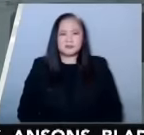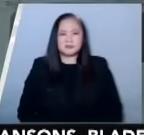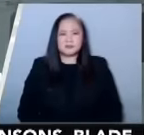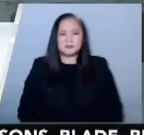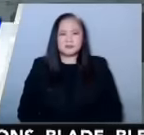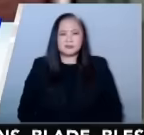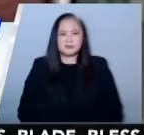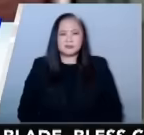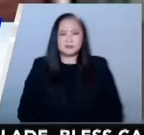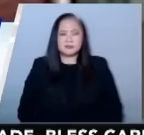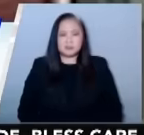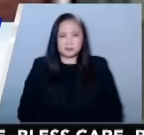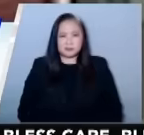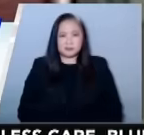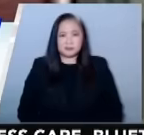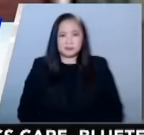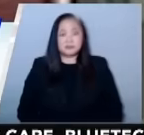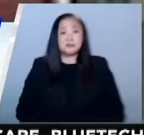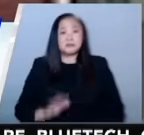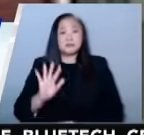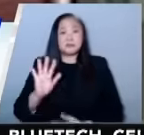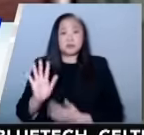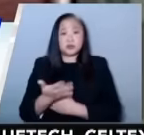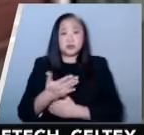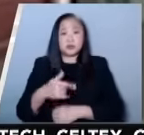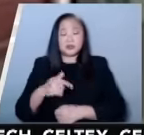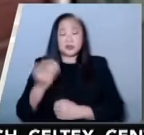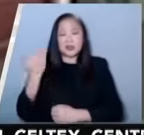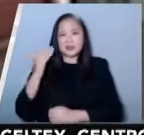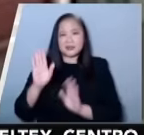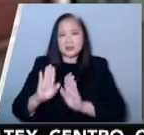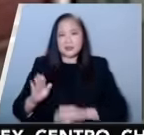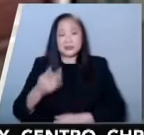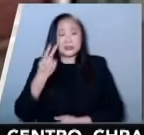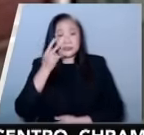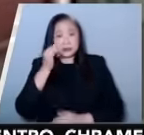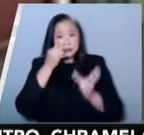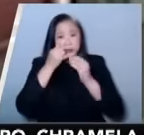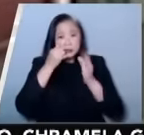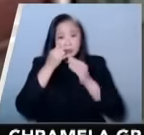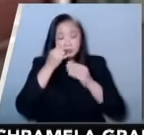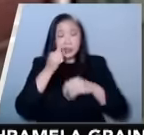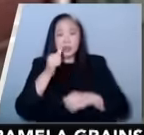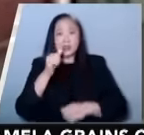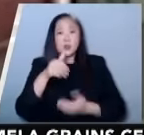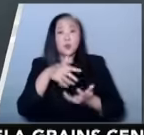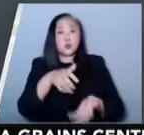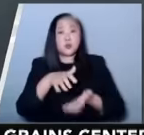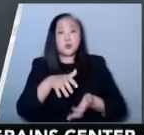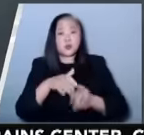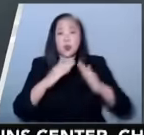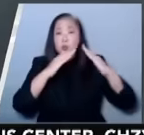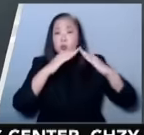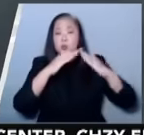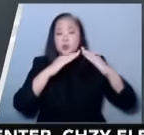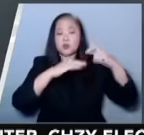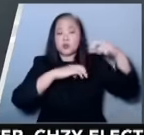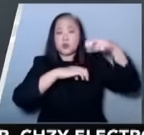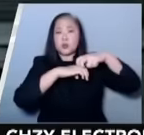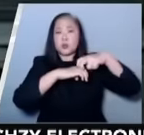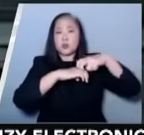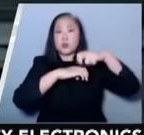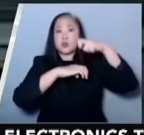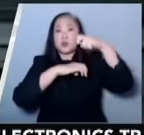Pasado 5 ng umaga noong Linggo, makikita sa CCTV ang pagtalo ng asong ito mula sa rooftop ng kanilang bahay sa Bato, Camarines